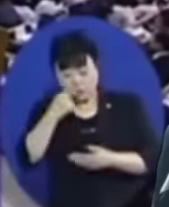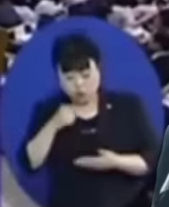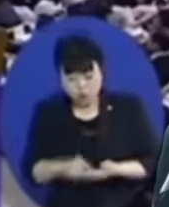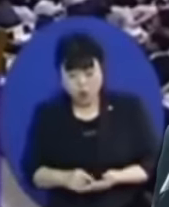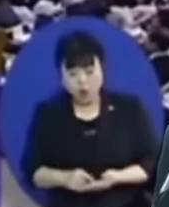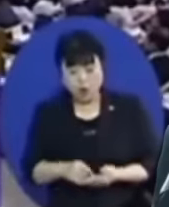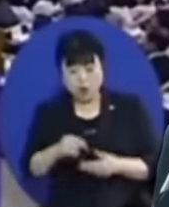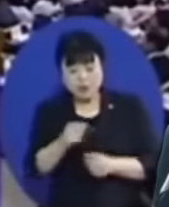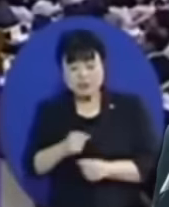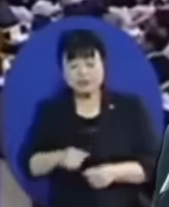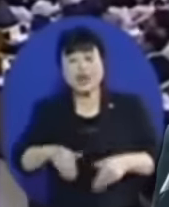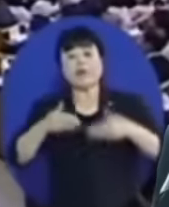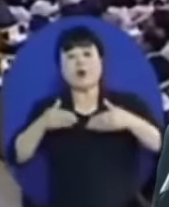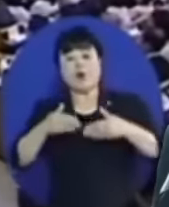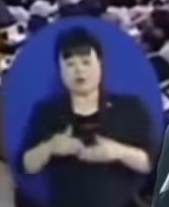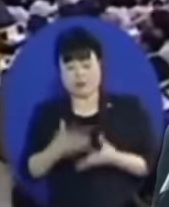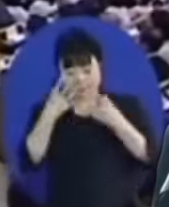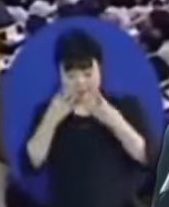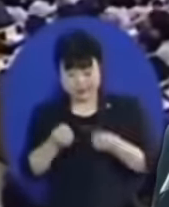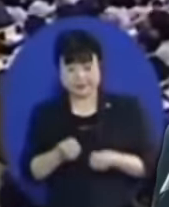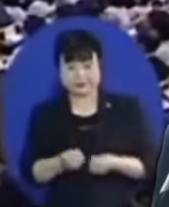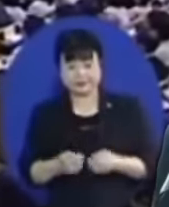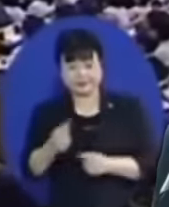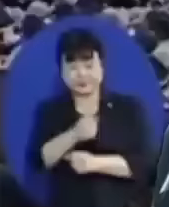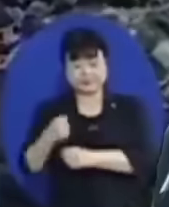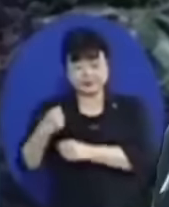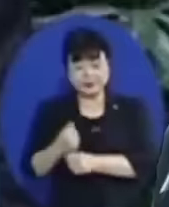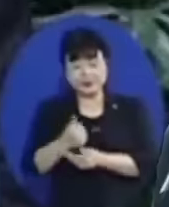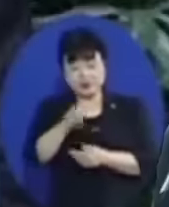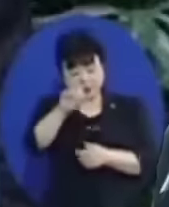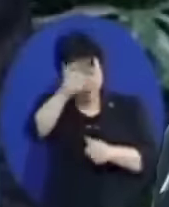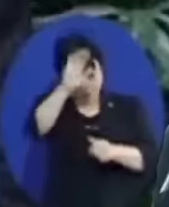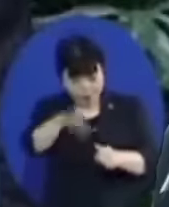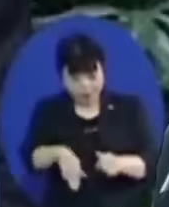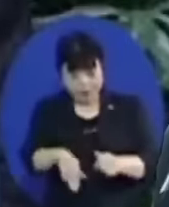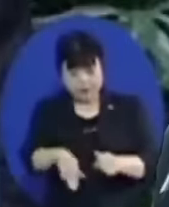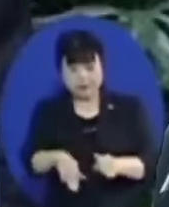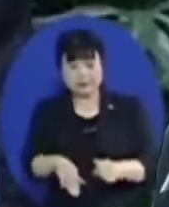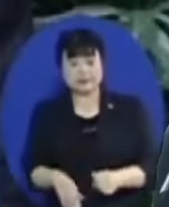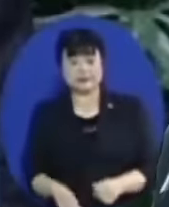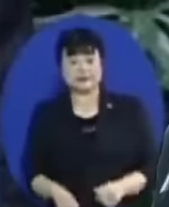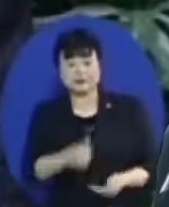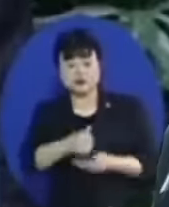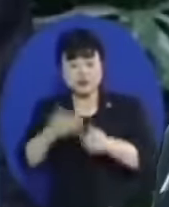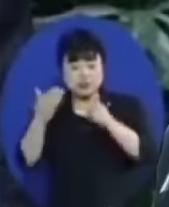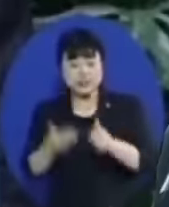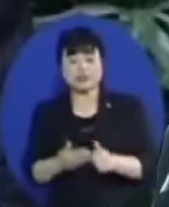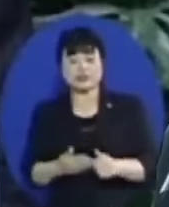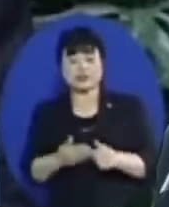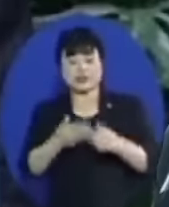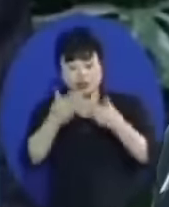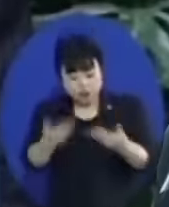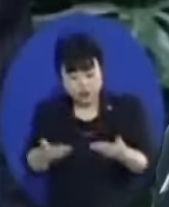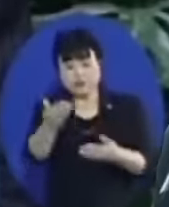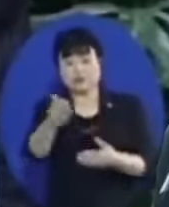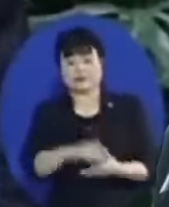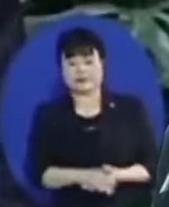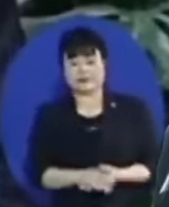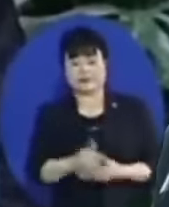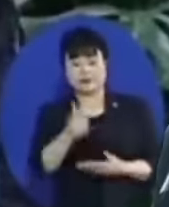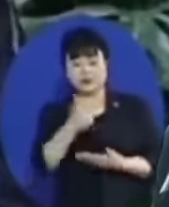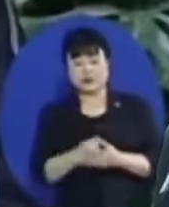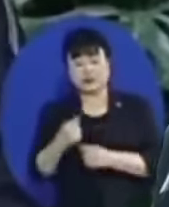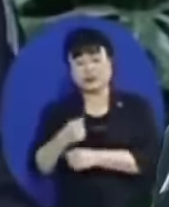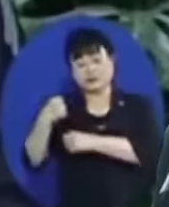짐은 가벼우리라. 수고하고 무거운 짐진 자들이 주께로 오면 당장 주님께서 짐을 옮겨주시는 것입니다.